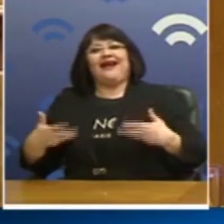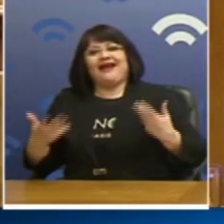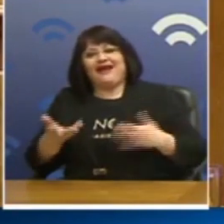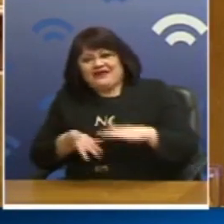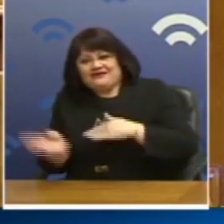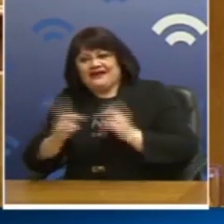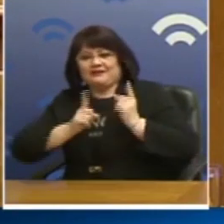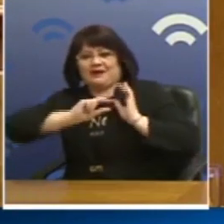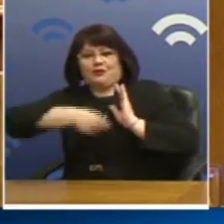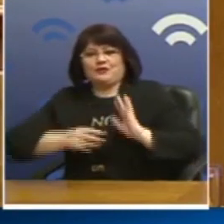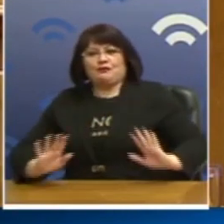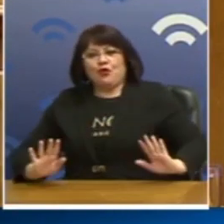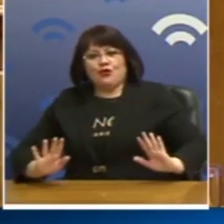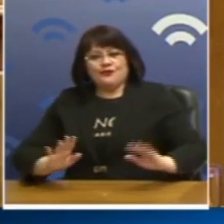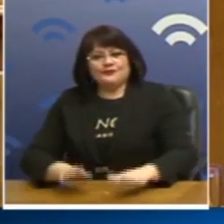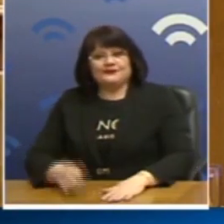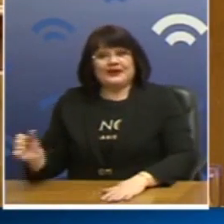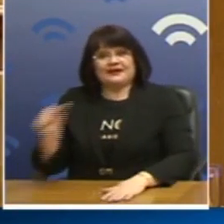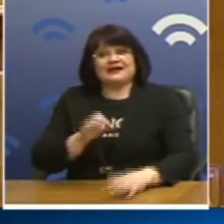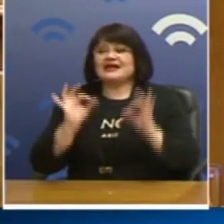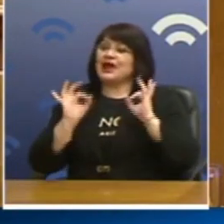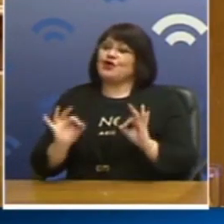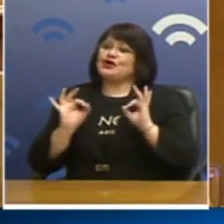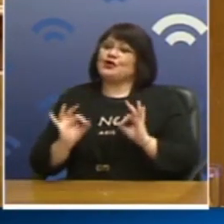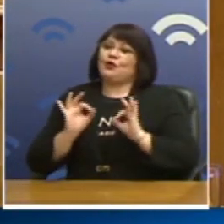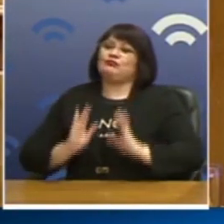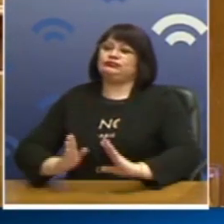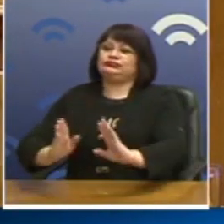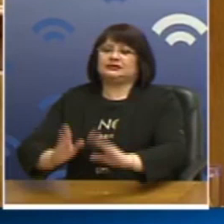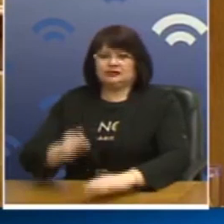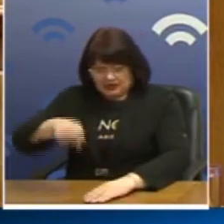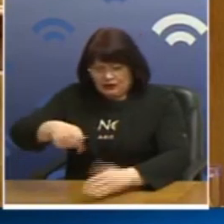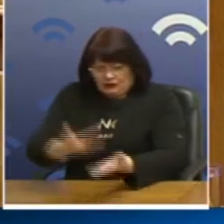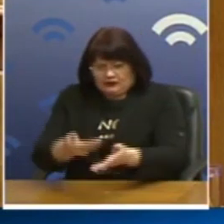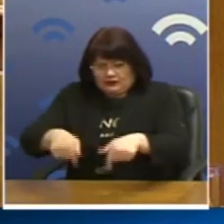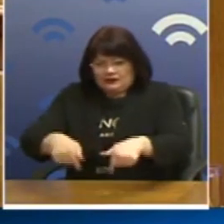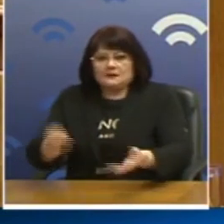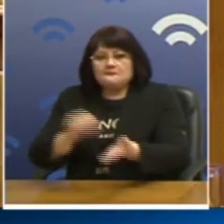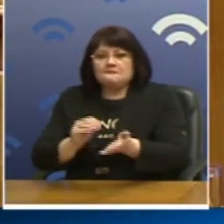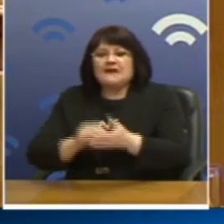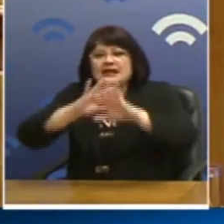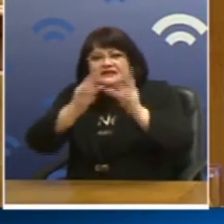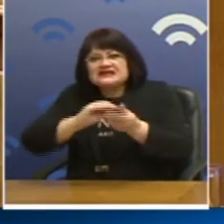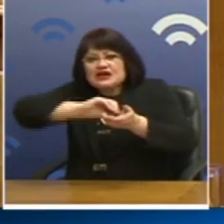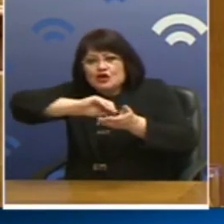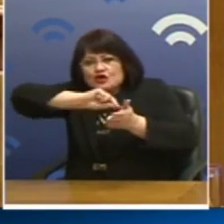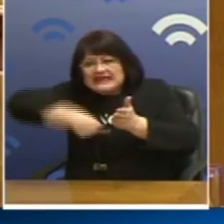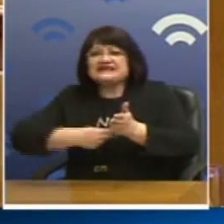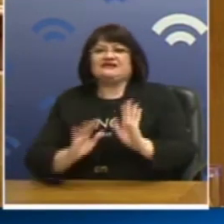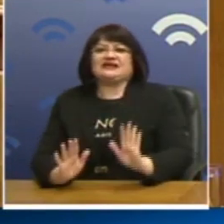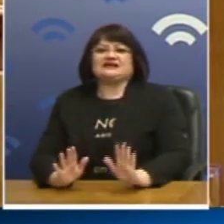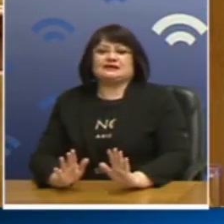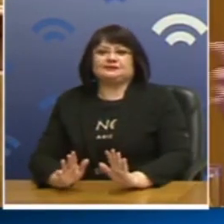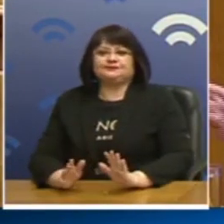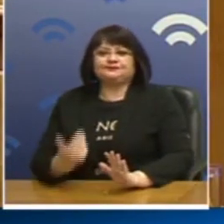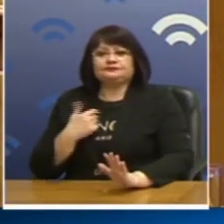μνημόνια, την επιστροφή στην κανονικότητα? Εδώ και τώρα λοιπόν να επαναφέρετε τις συλλογικές συμβάσεις, προσπαθώντας